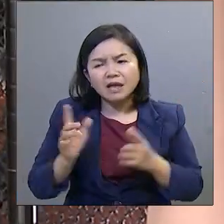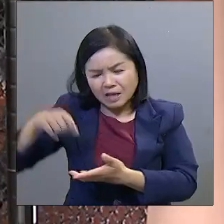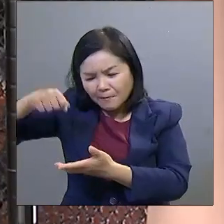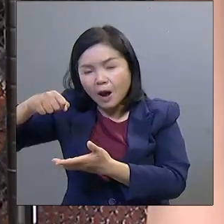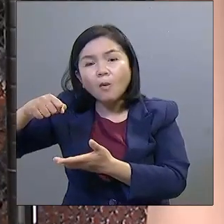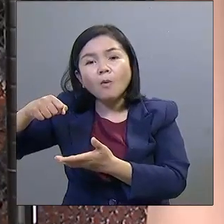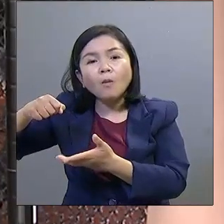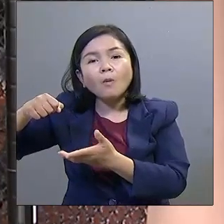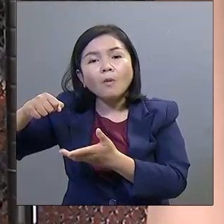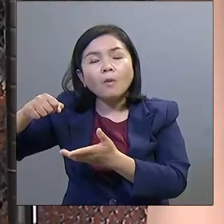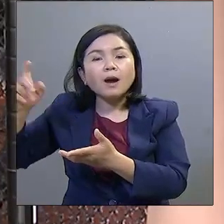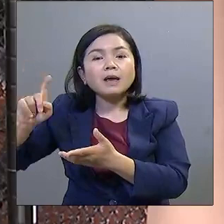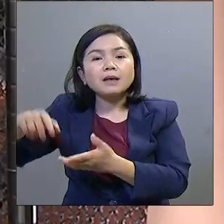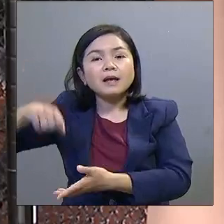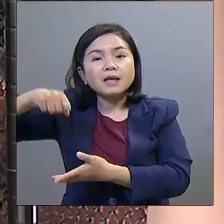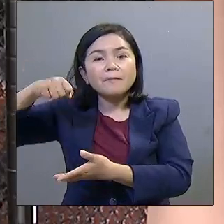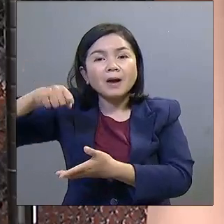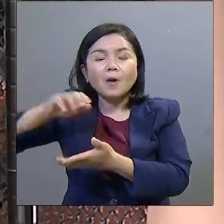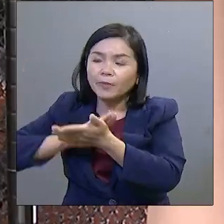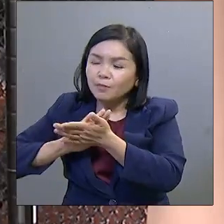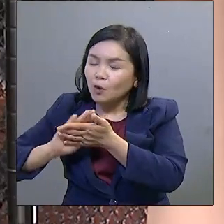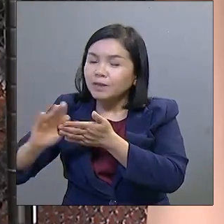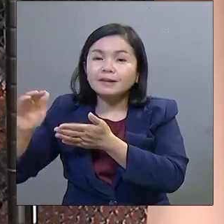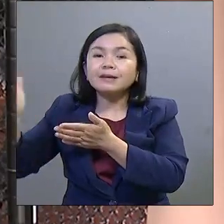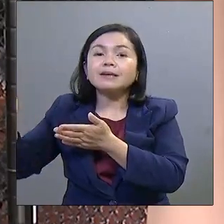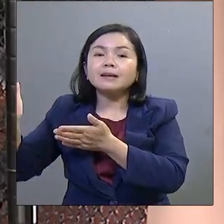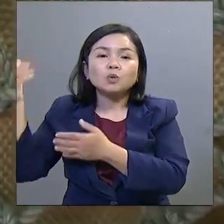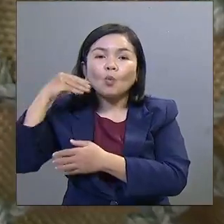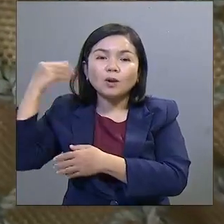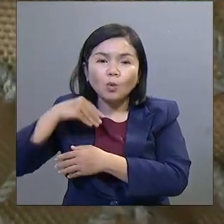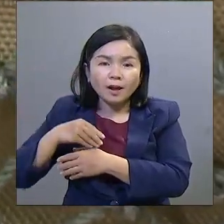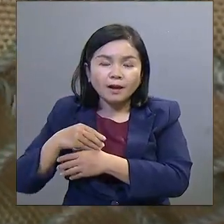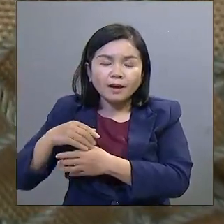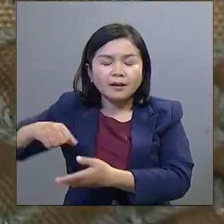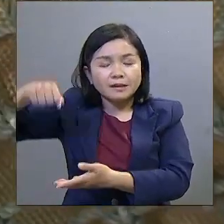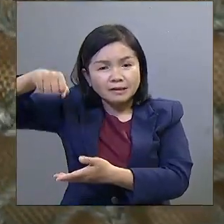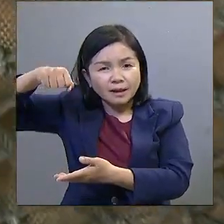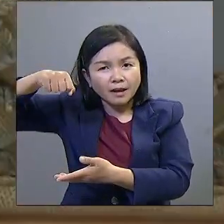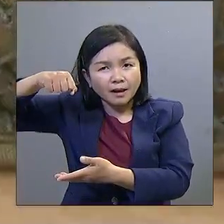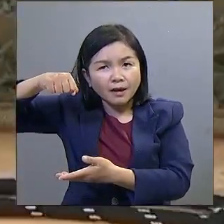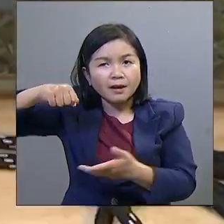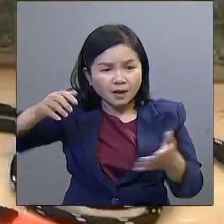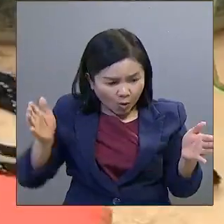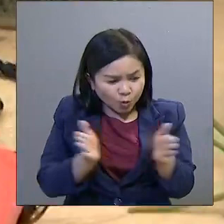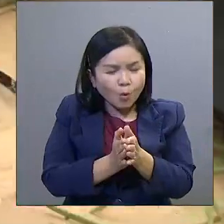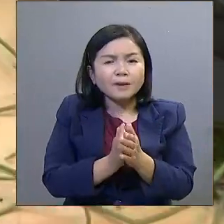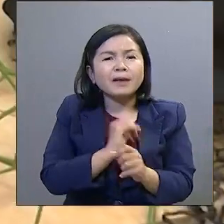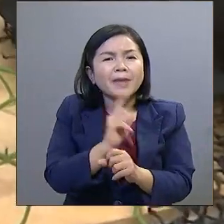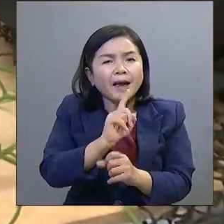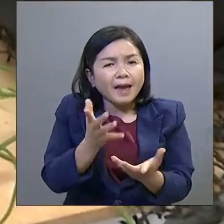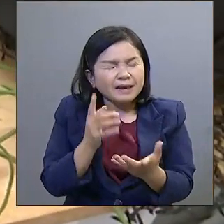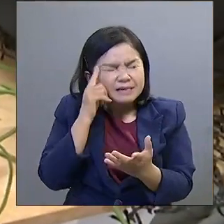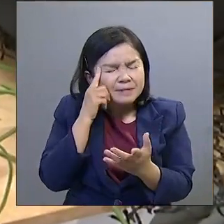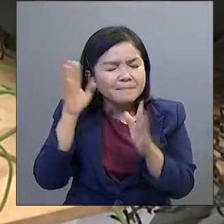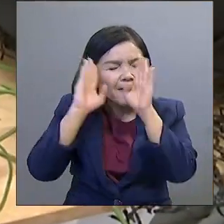เป๋าของพี่ที่เมื่อก่อนทำจะเป็นกระเป๋าสไตล์เรียบๆที่มันใช้งานได้ทุกวันเลยครับพี่ก็ต้องเอา2 อย่างนี้มารวมเข้าด้วยกันก็ต้องหาดี